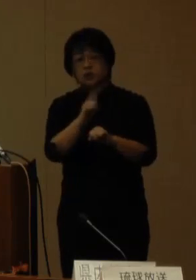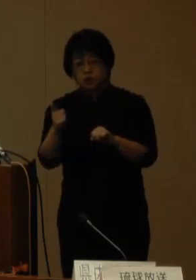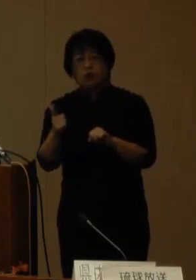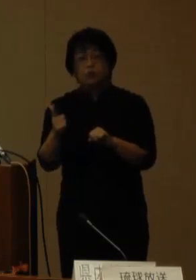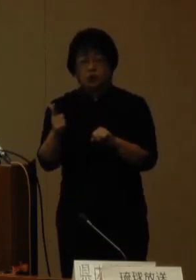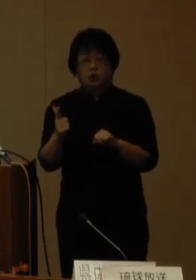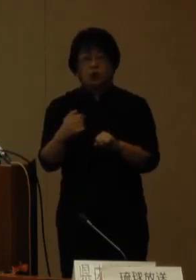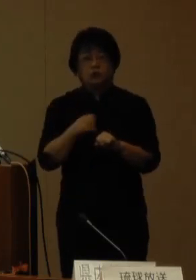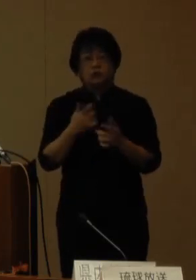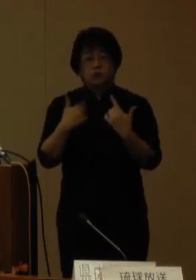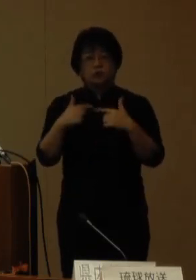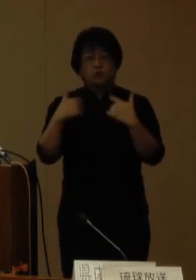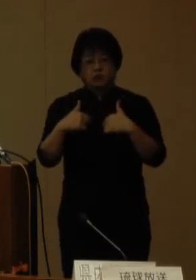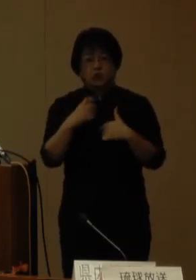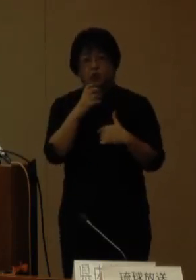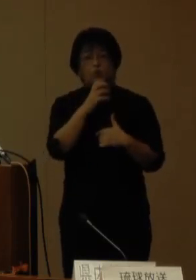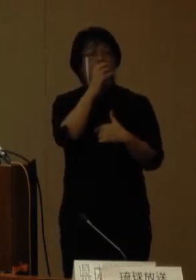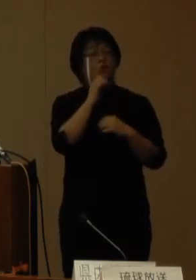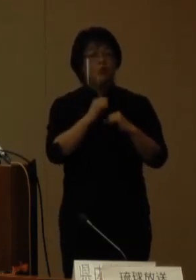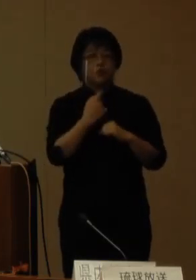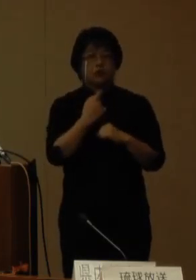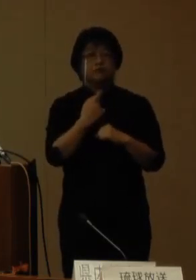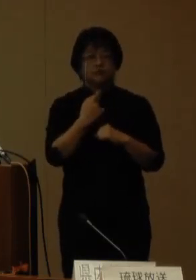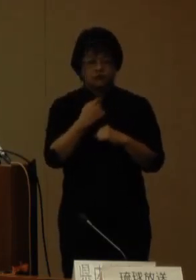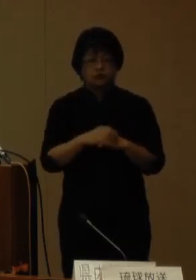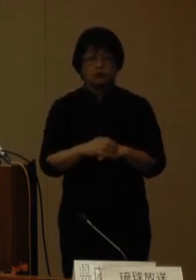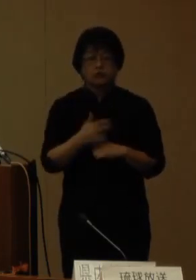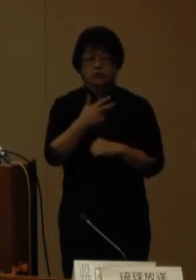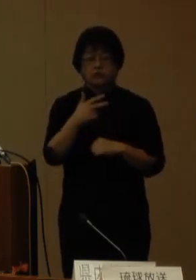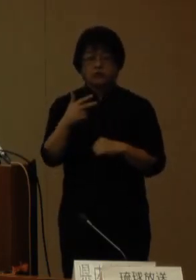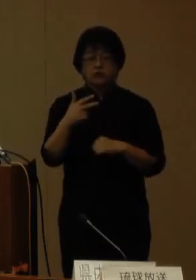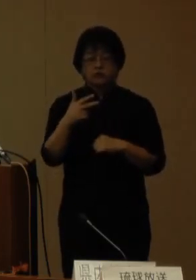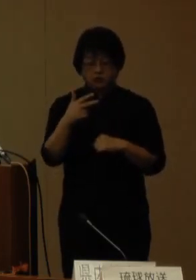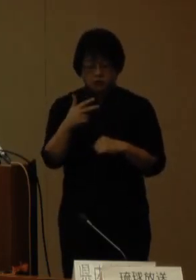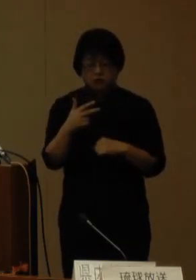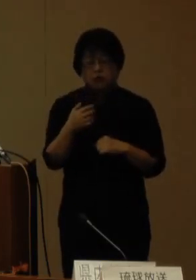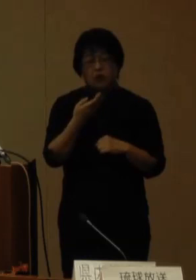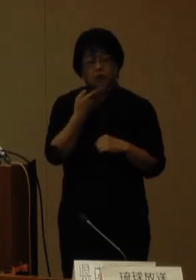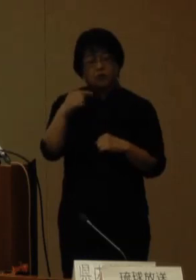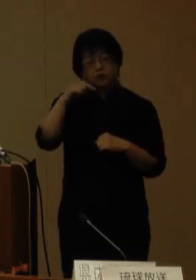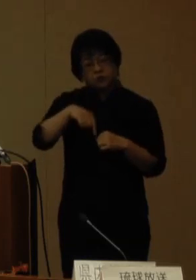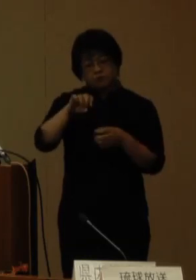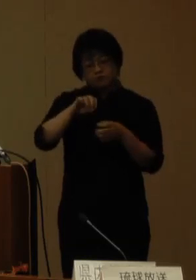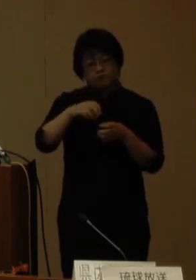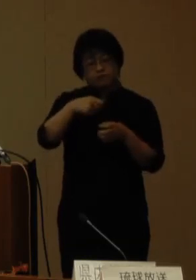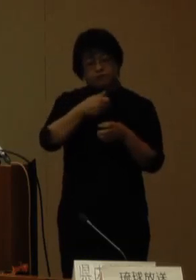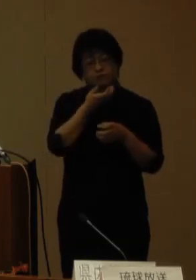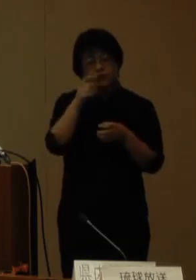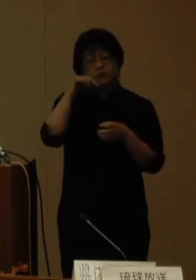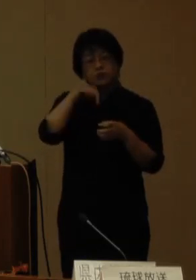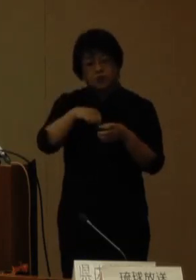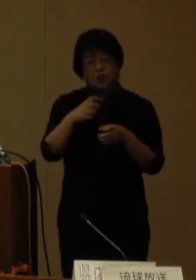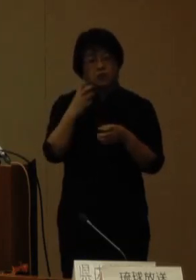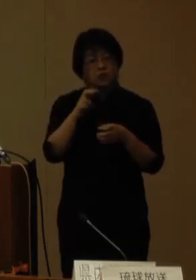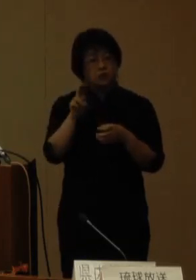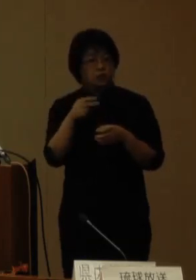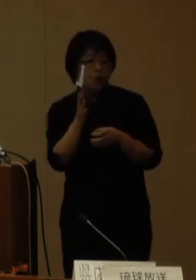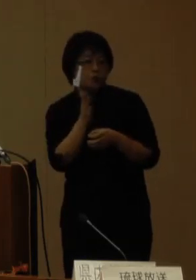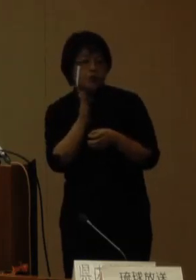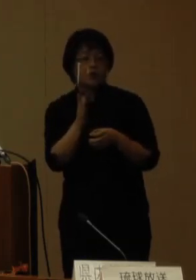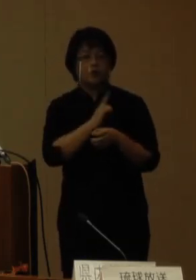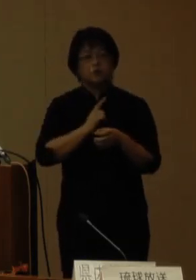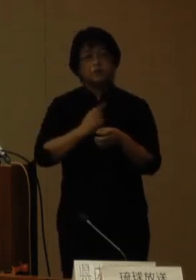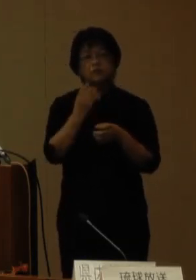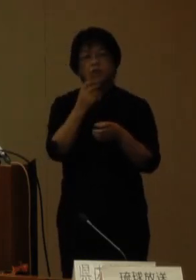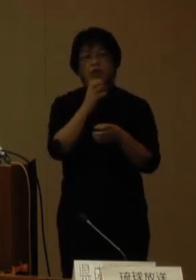は日に何回かうがいをしています。地下水を水で薄めて30秒ぐらいのうがいを1日何回かしています。そういうよう